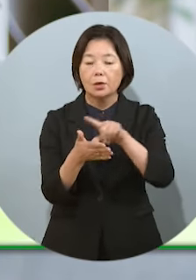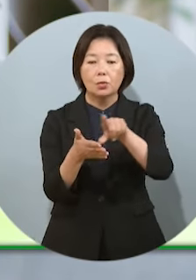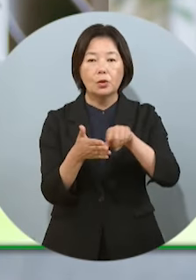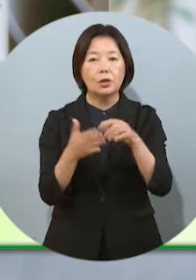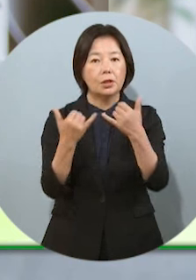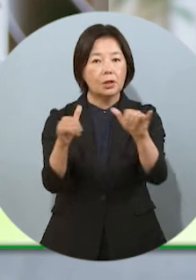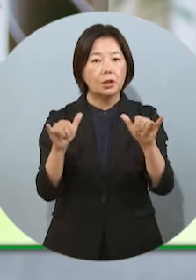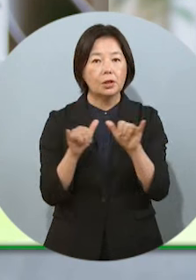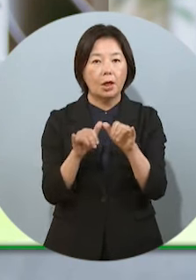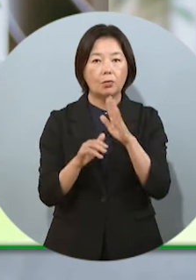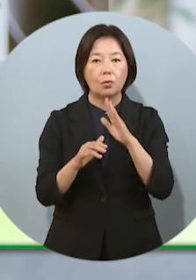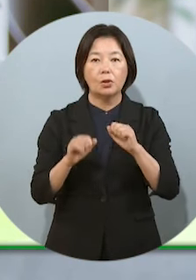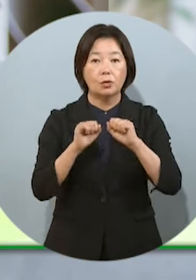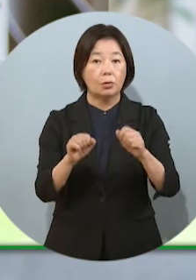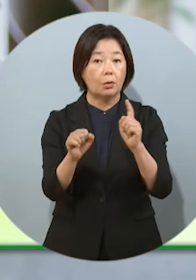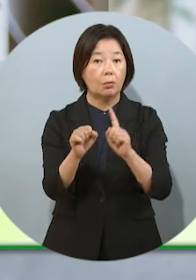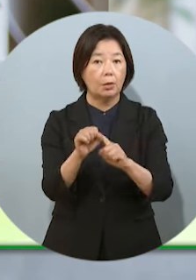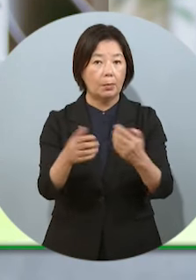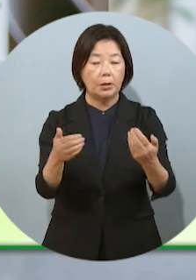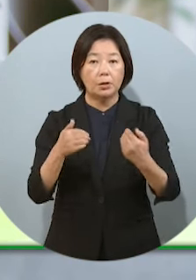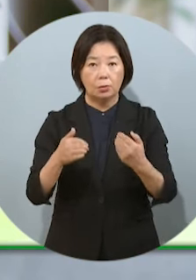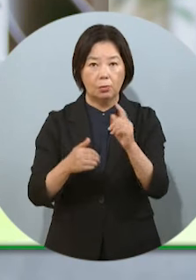会を実現するためには。